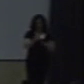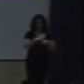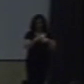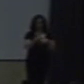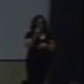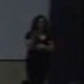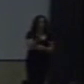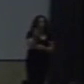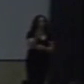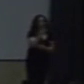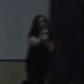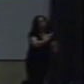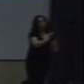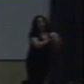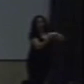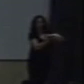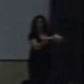millorar l'accés a la informació. I